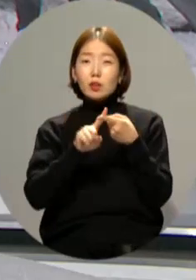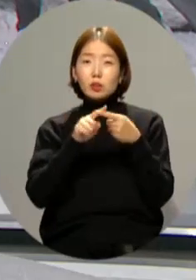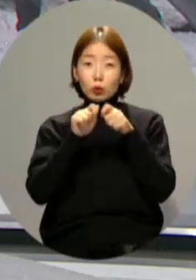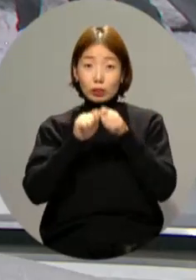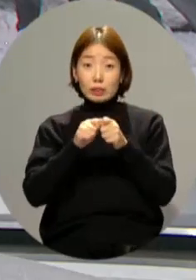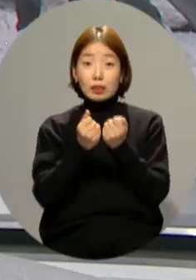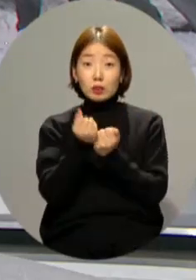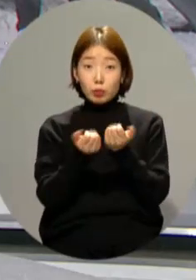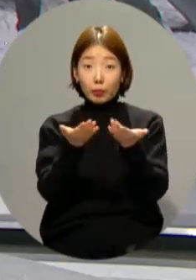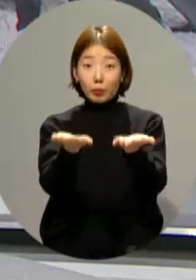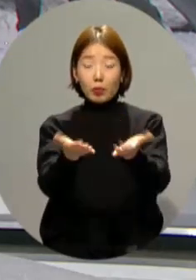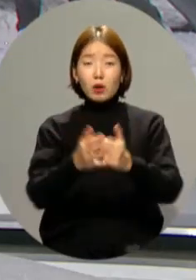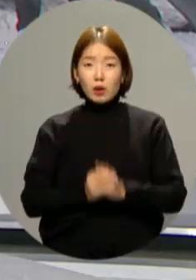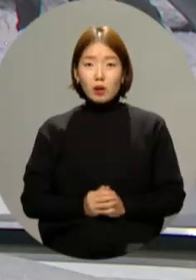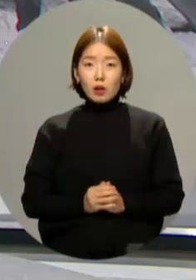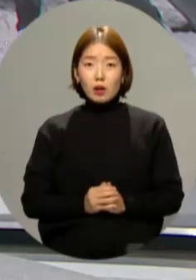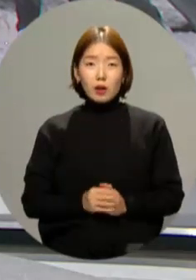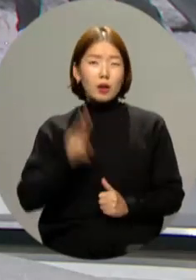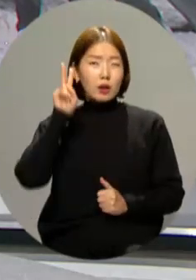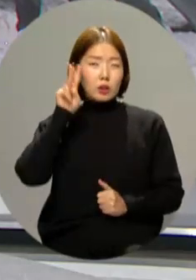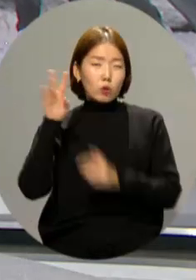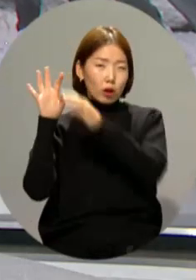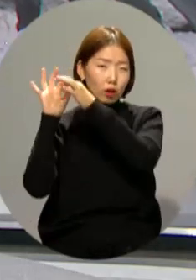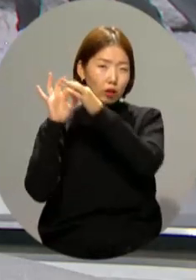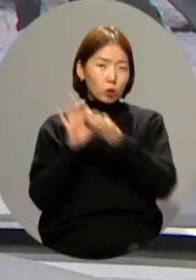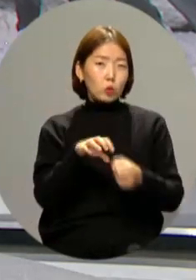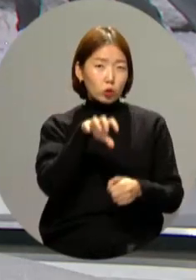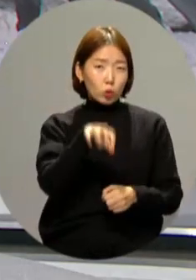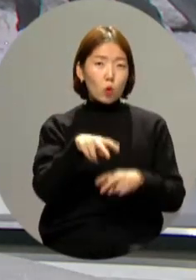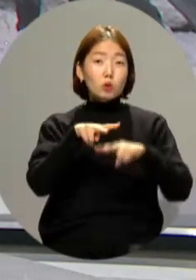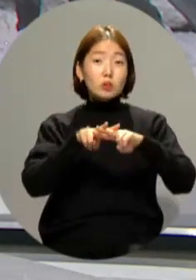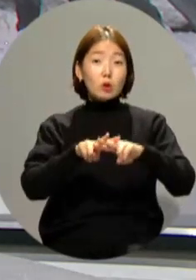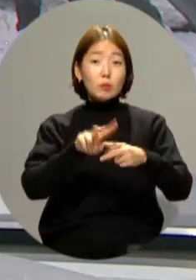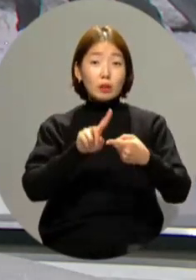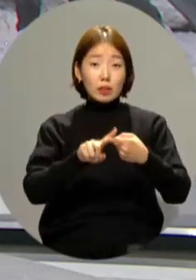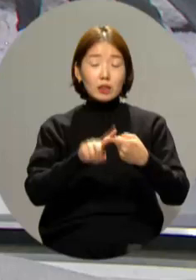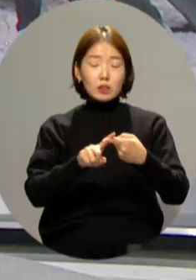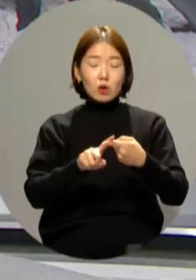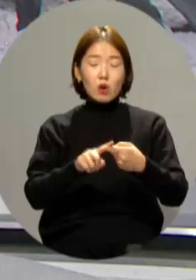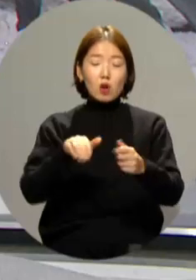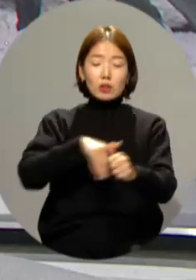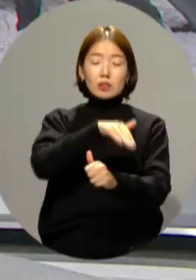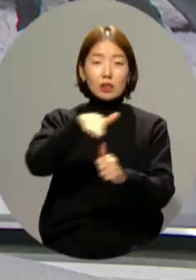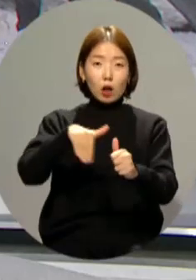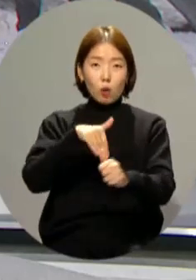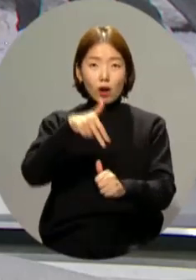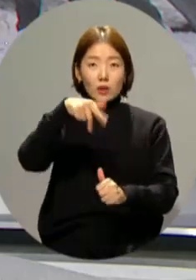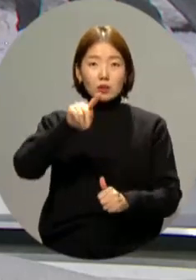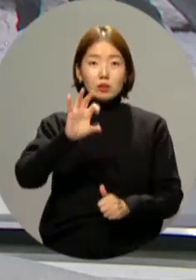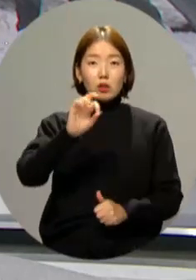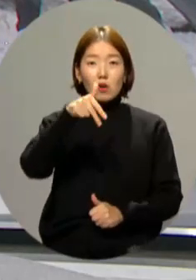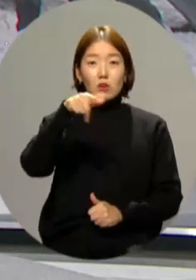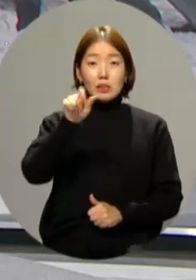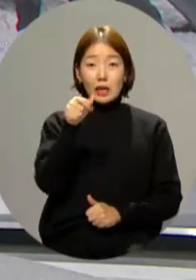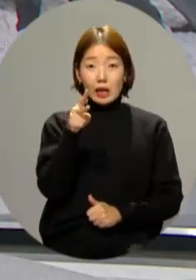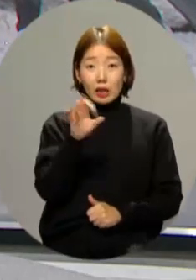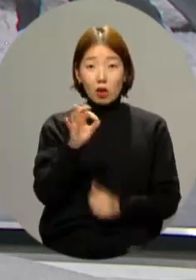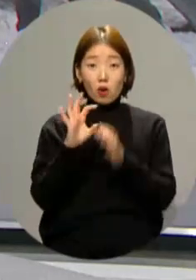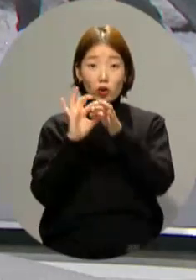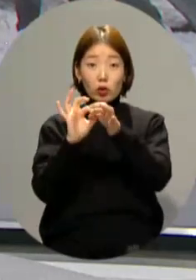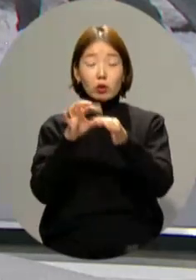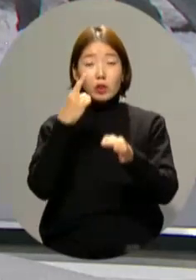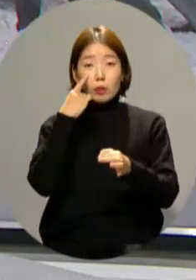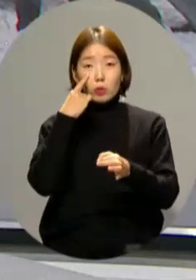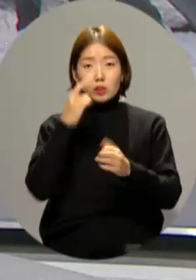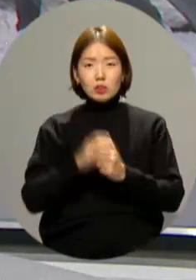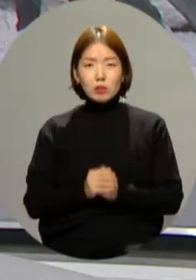자세히 알아보겠습니다. 먼저 이틀간 폭설이 쏟아진 정읍으로 가보겠습니다. 현장에 나가 있는 정자영 기자 연결합니다.